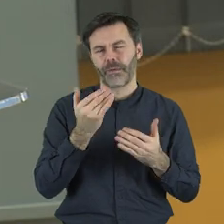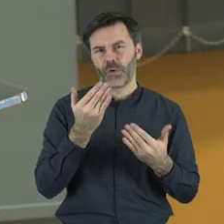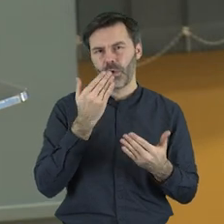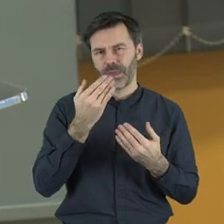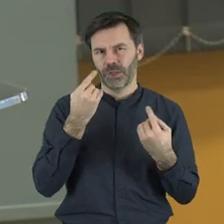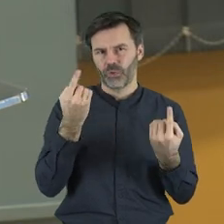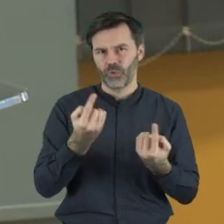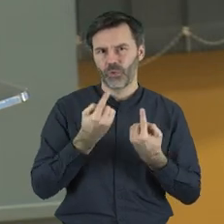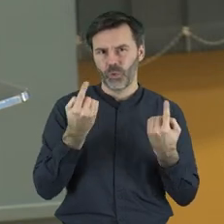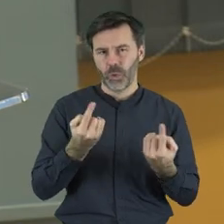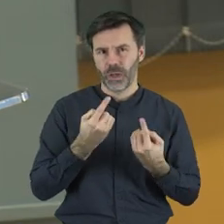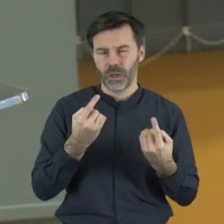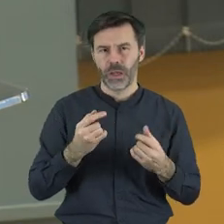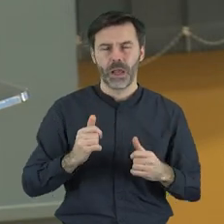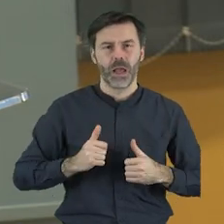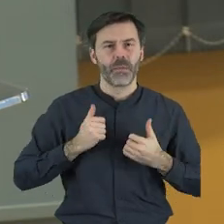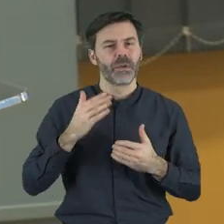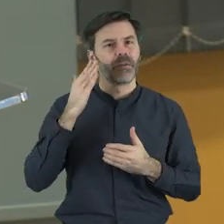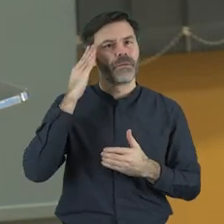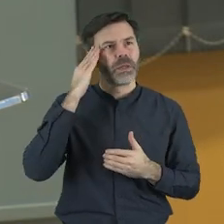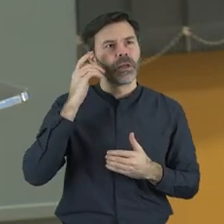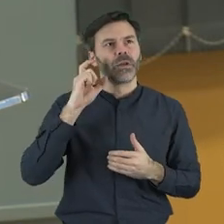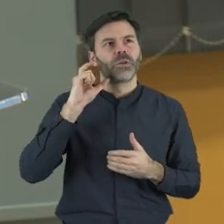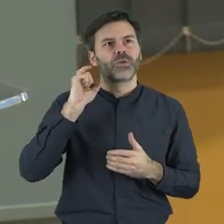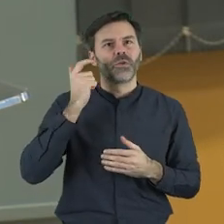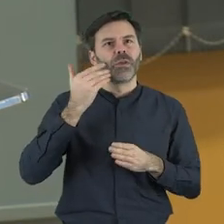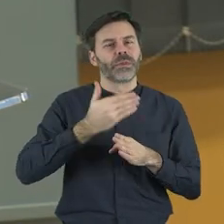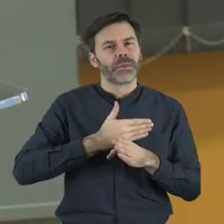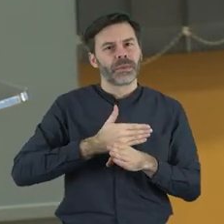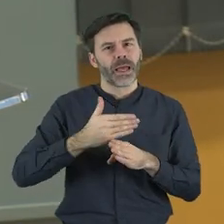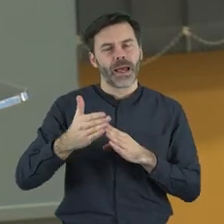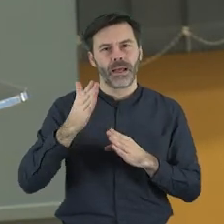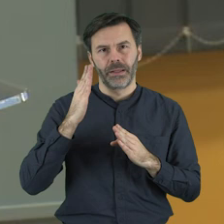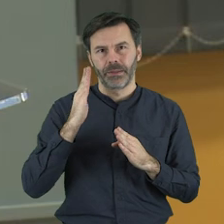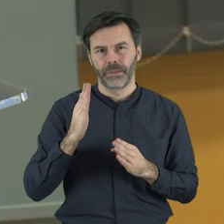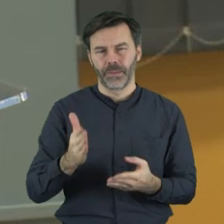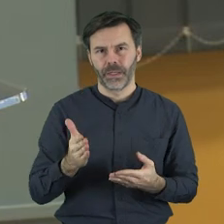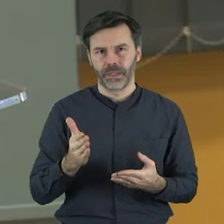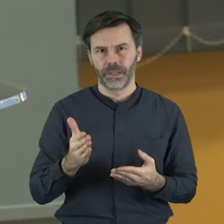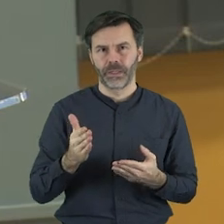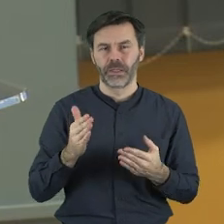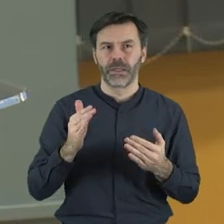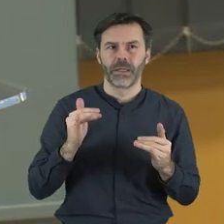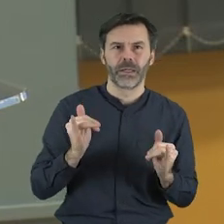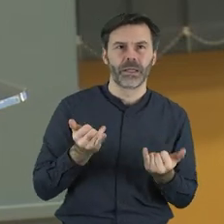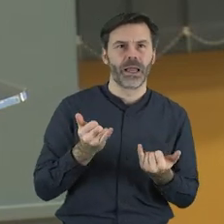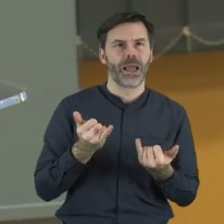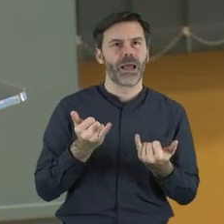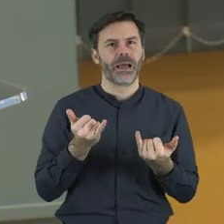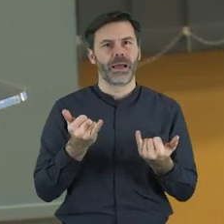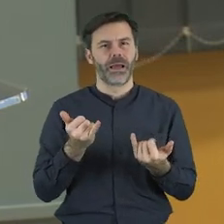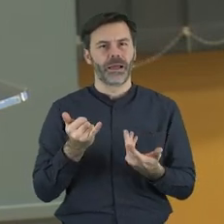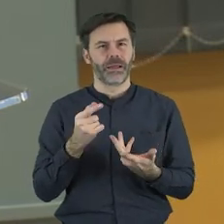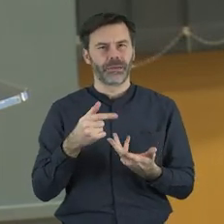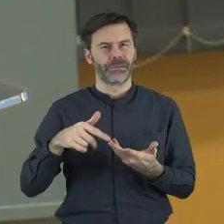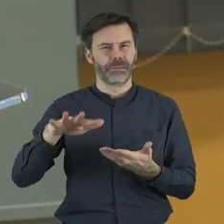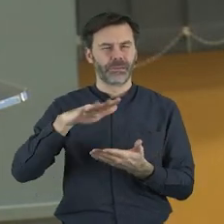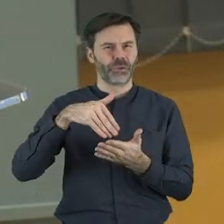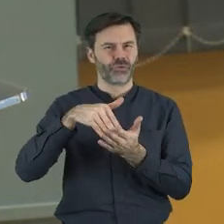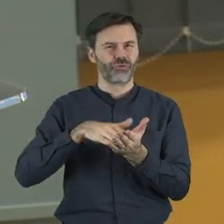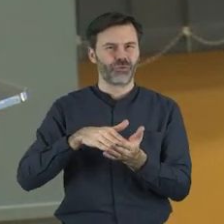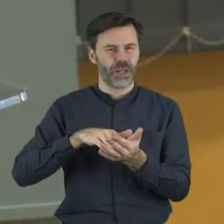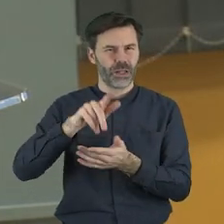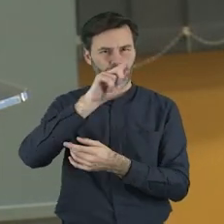co mogą liczyć mieszkańcy regionu sieradzkiego i w jaki sposób może